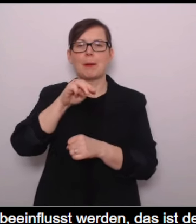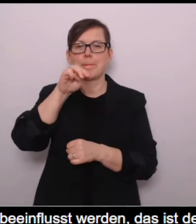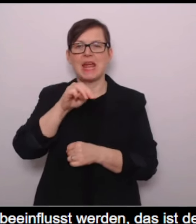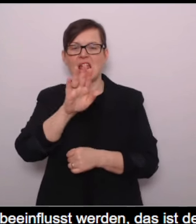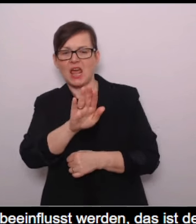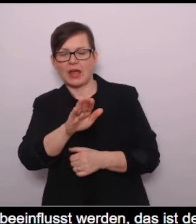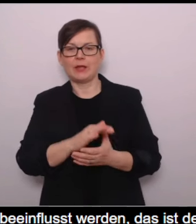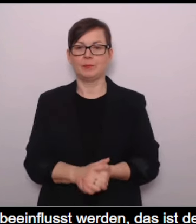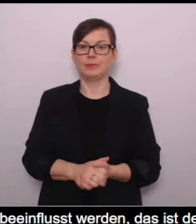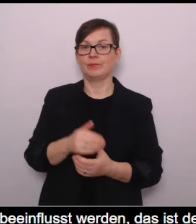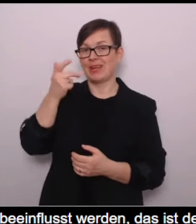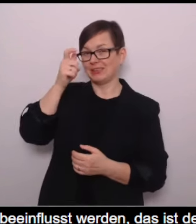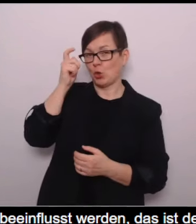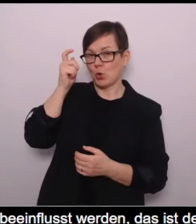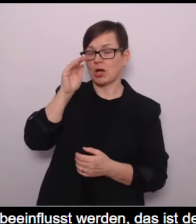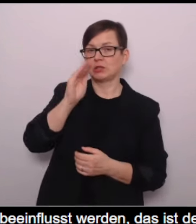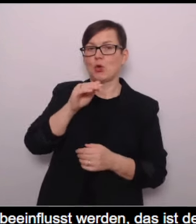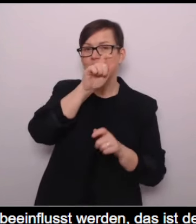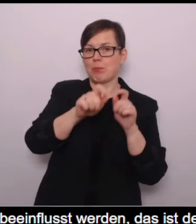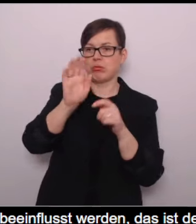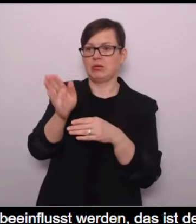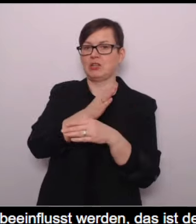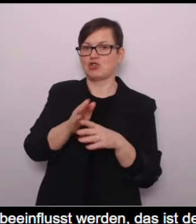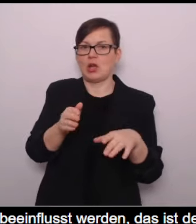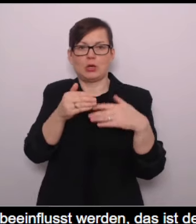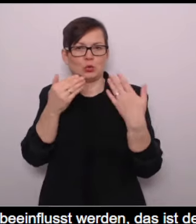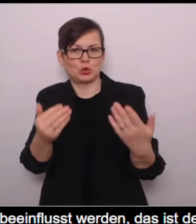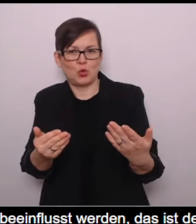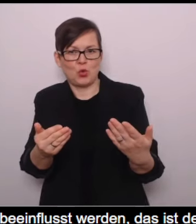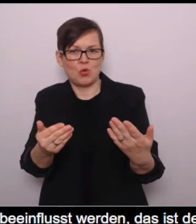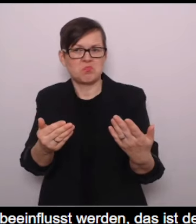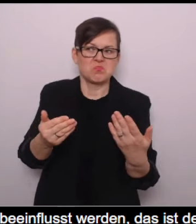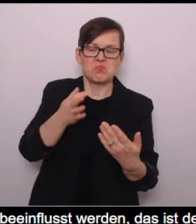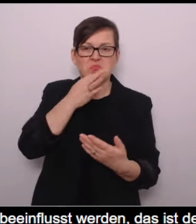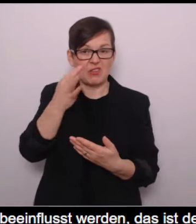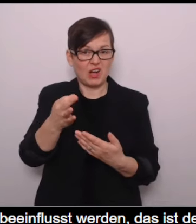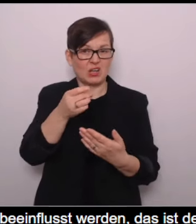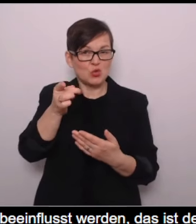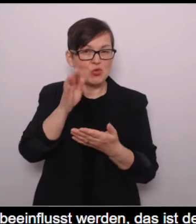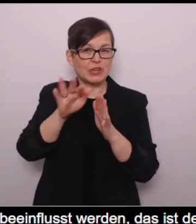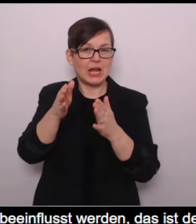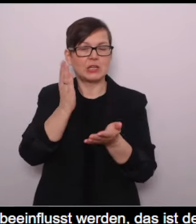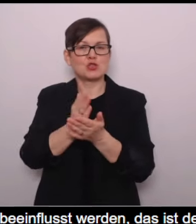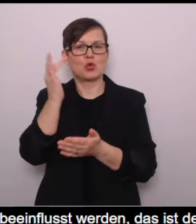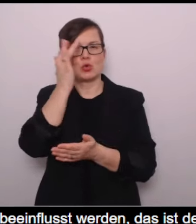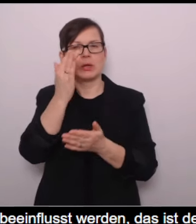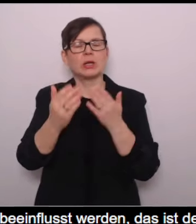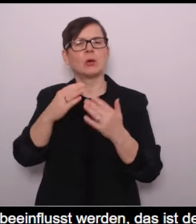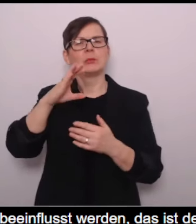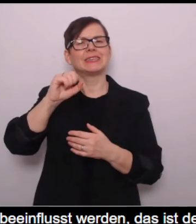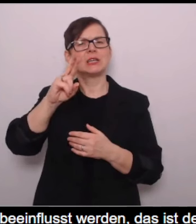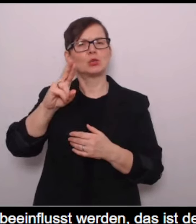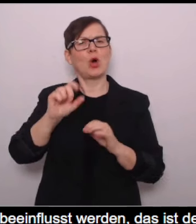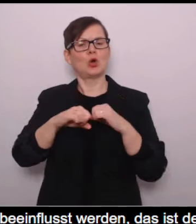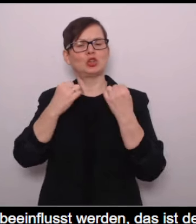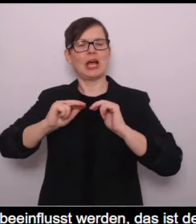Dankeschön, natürlich noch zwei inhaltliche Fragen. Einmal auch nochmal zum Mehring, Herr Söder, nach dieser Entscheidung der Bürger, haben Sie